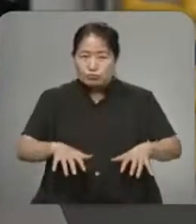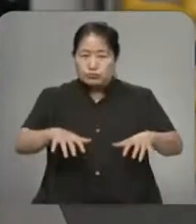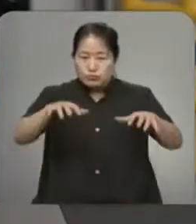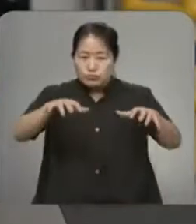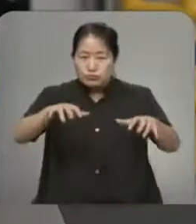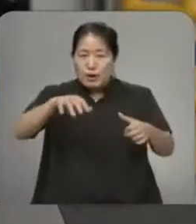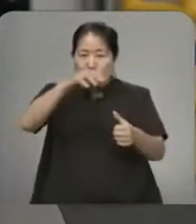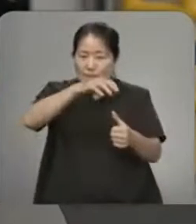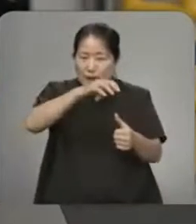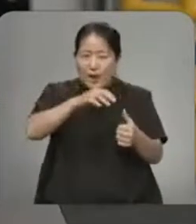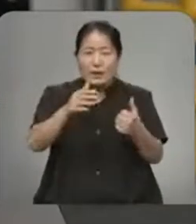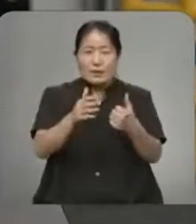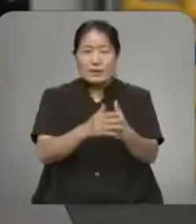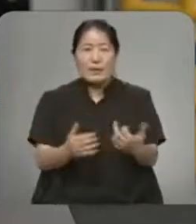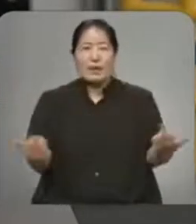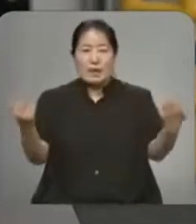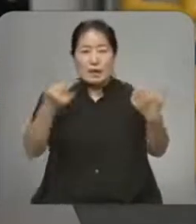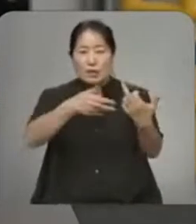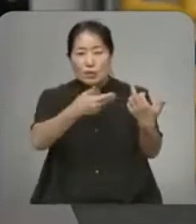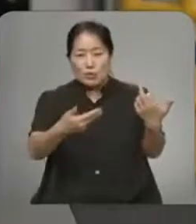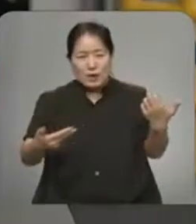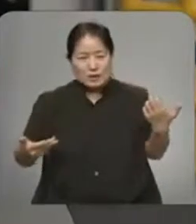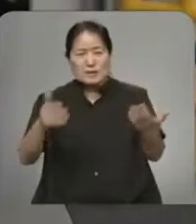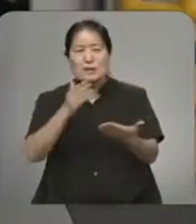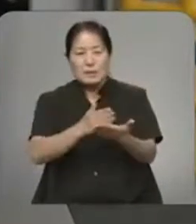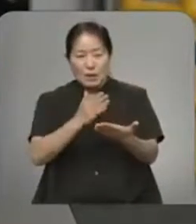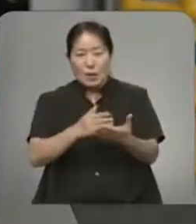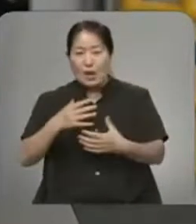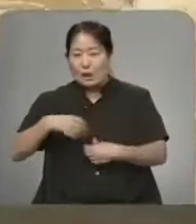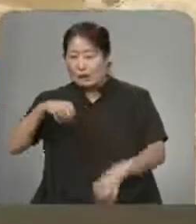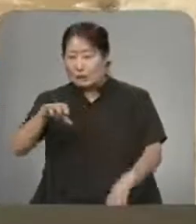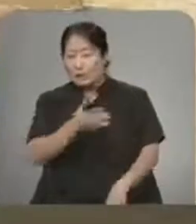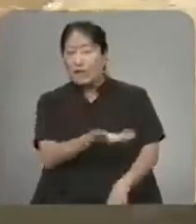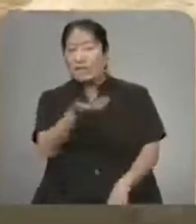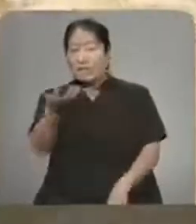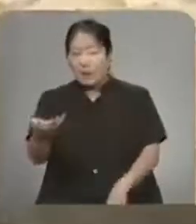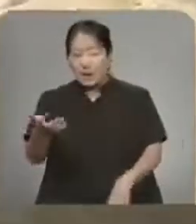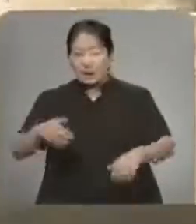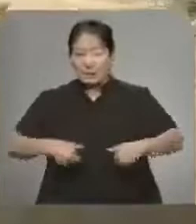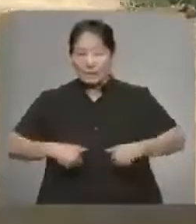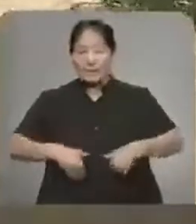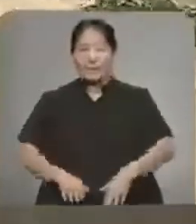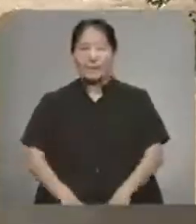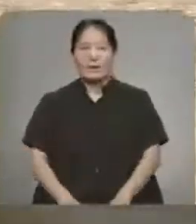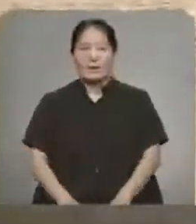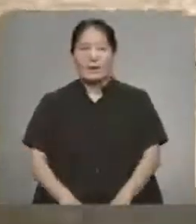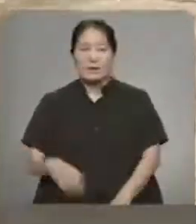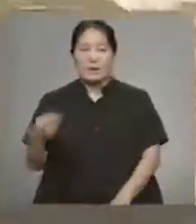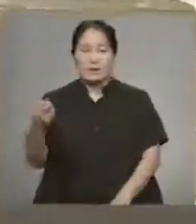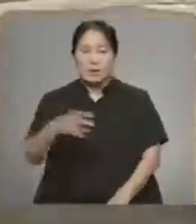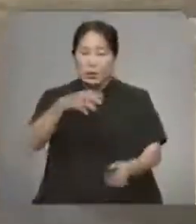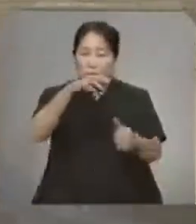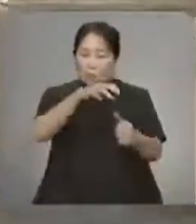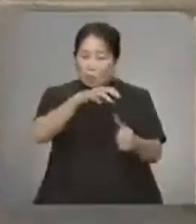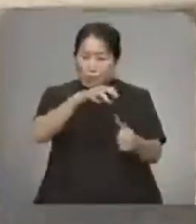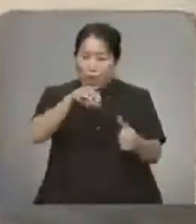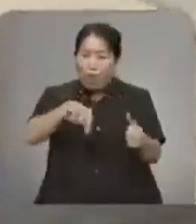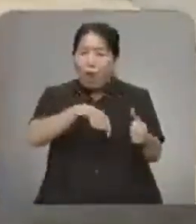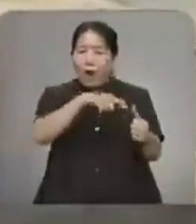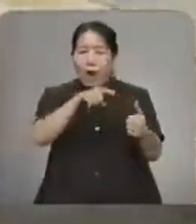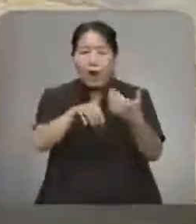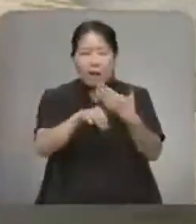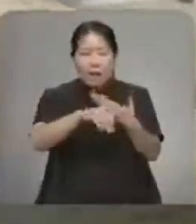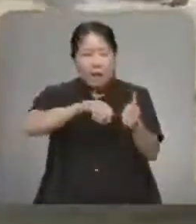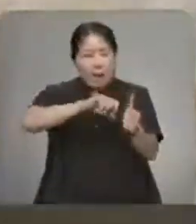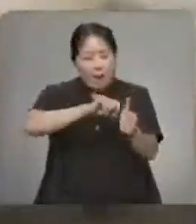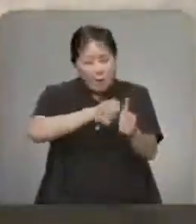때문에 계곡이나 하천 지역을 피하여 안전한 지역으로 이동하셔야 합니다. 소방당국은 또 고립 상황에 빠진 경우